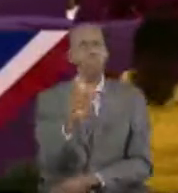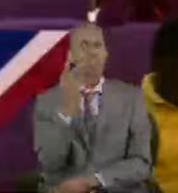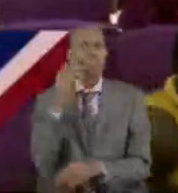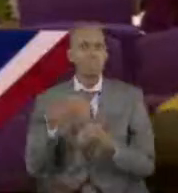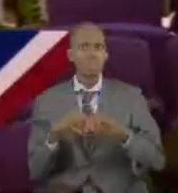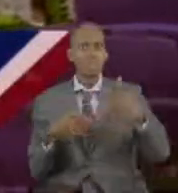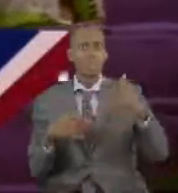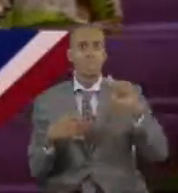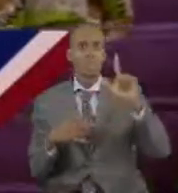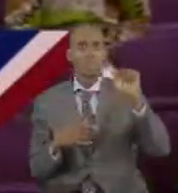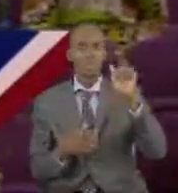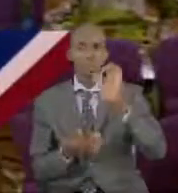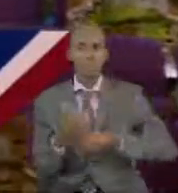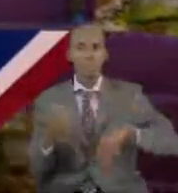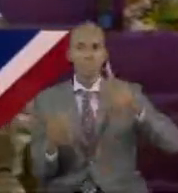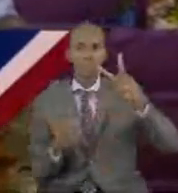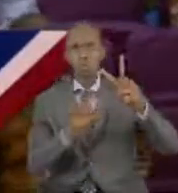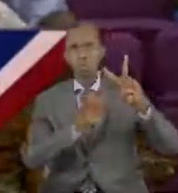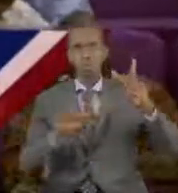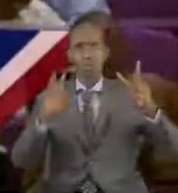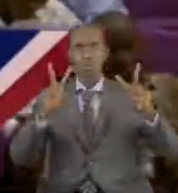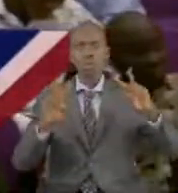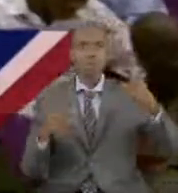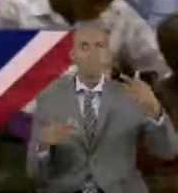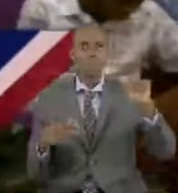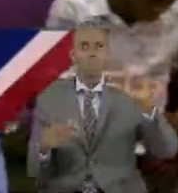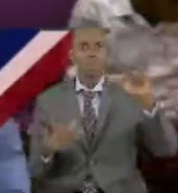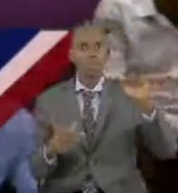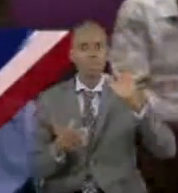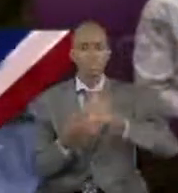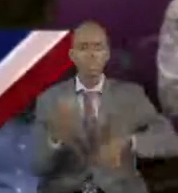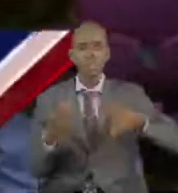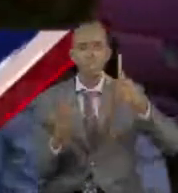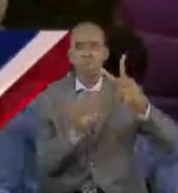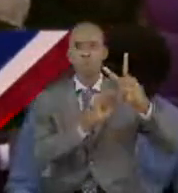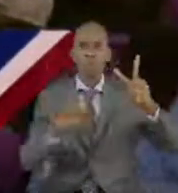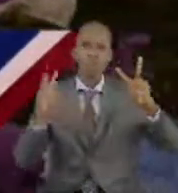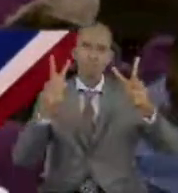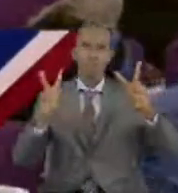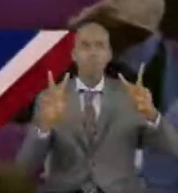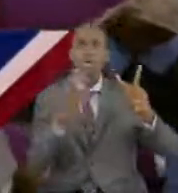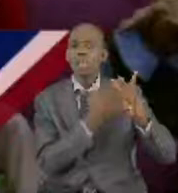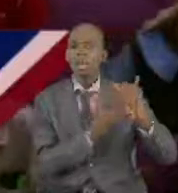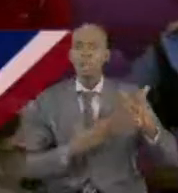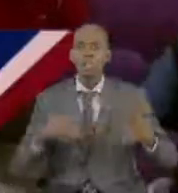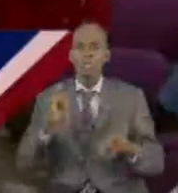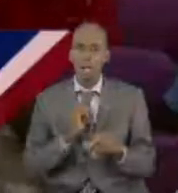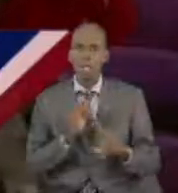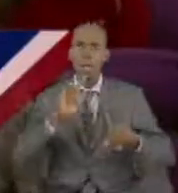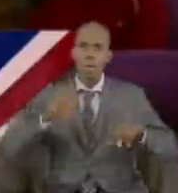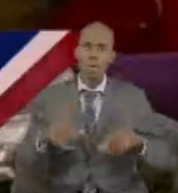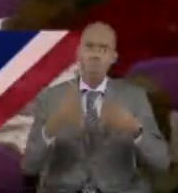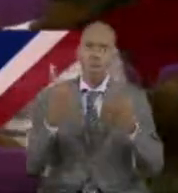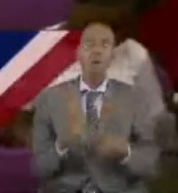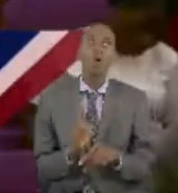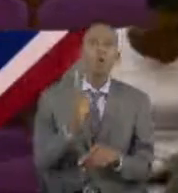2. Galates chapitre 2, verset 2. Galates chapitre 2, verset 2. Et ce